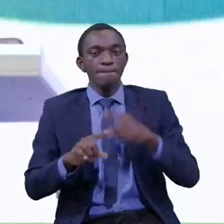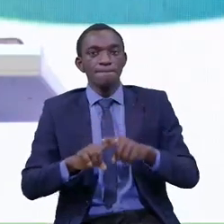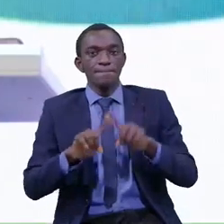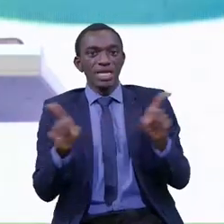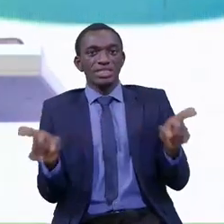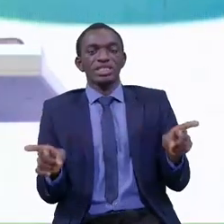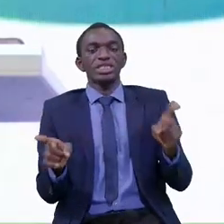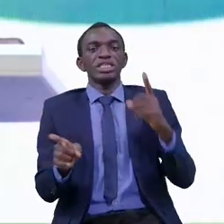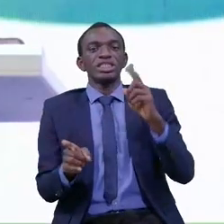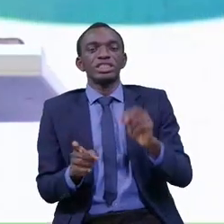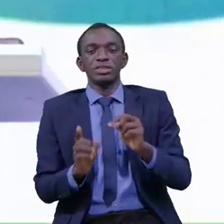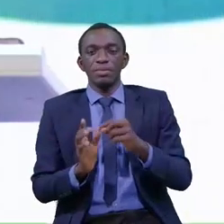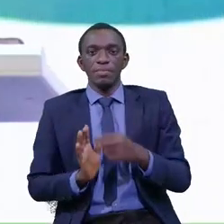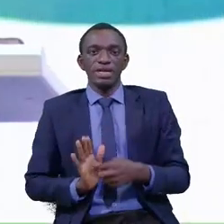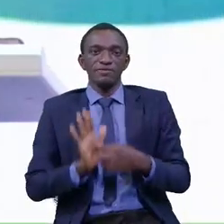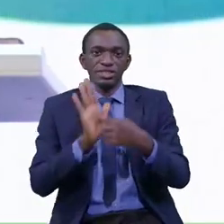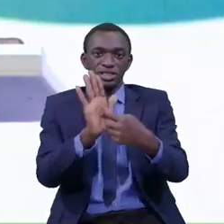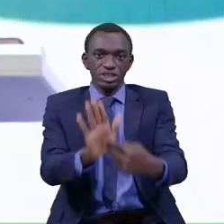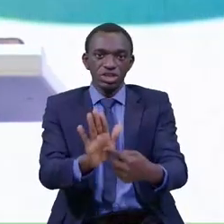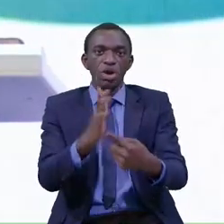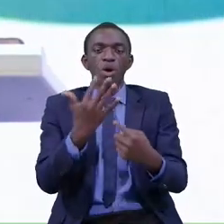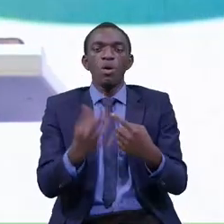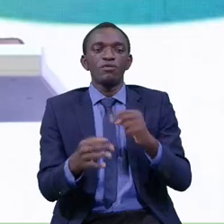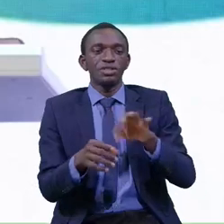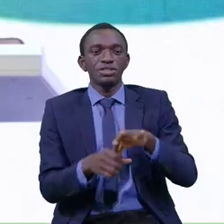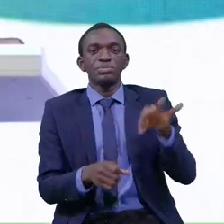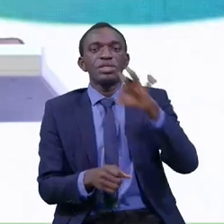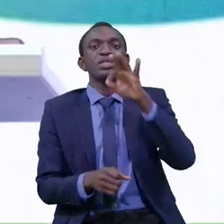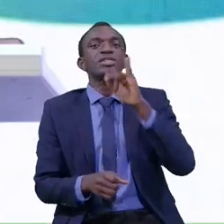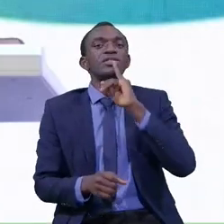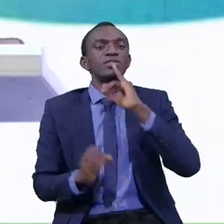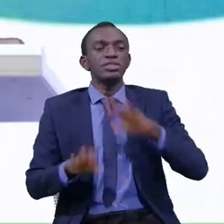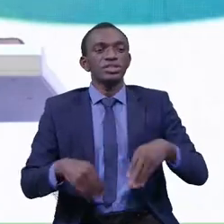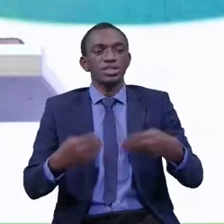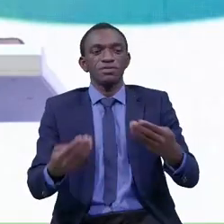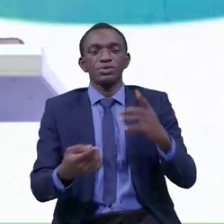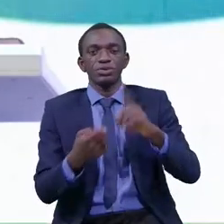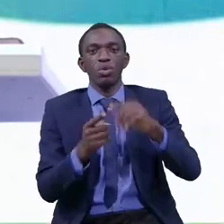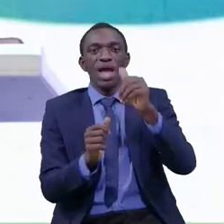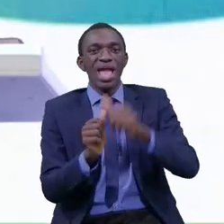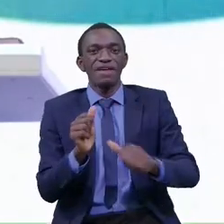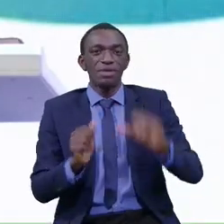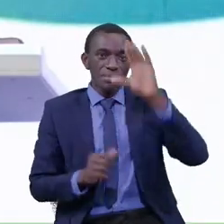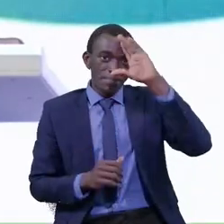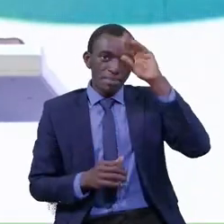La manifestation de l'Esprit est donnée à chacun.